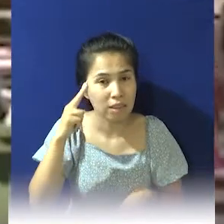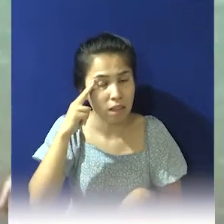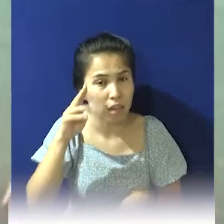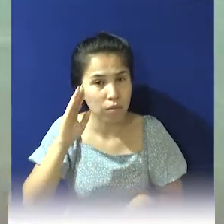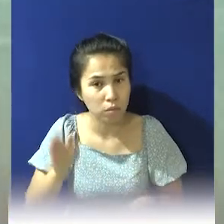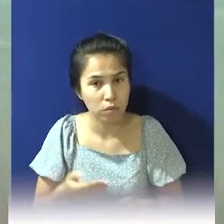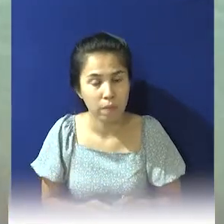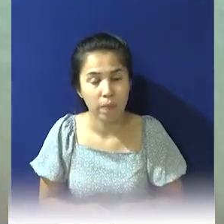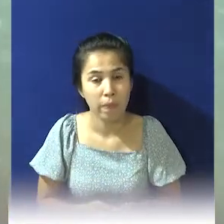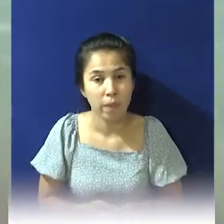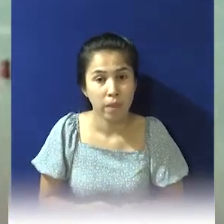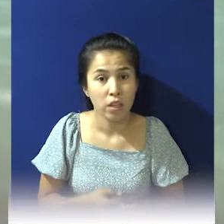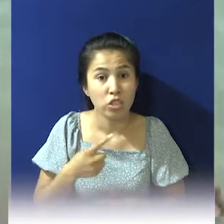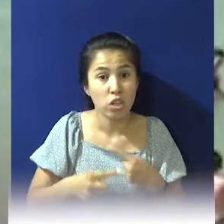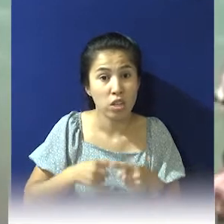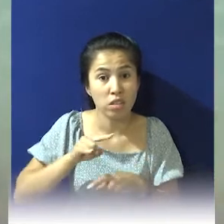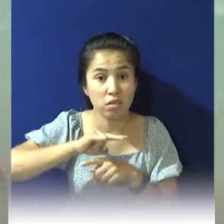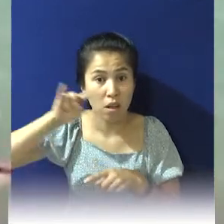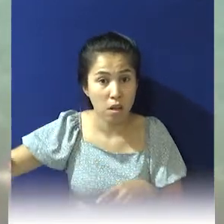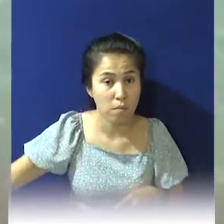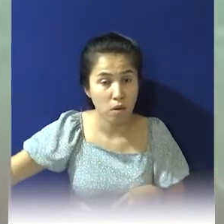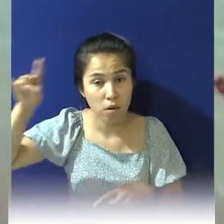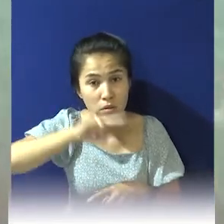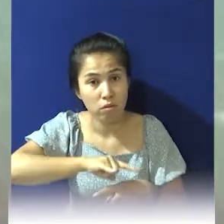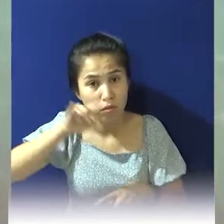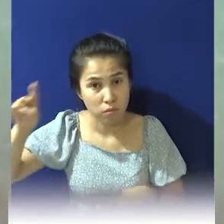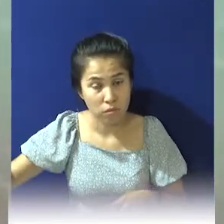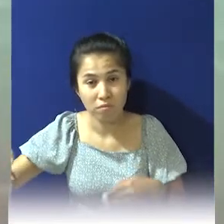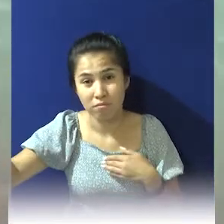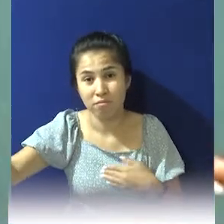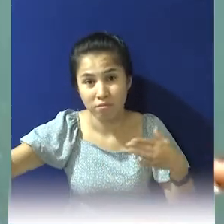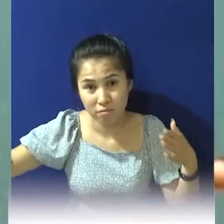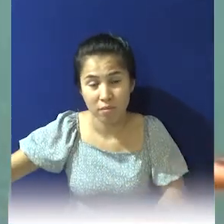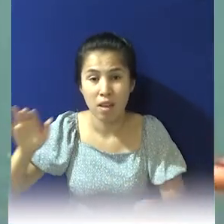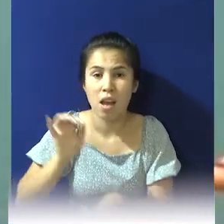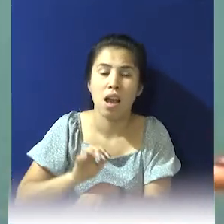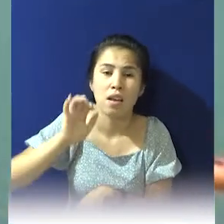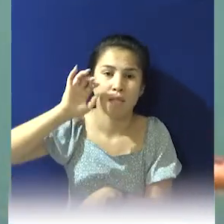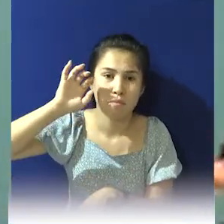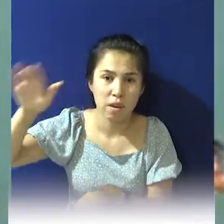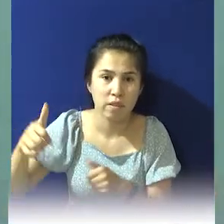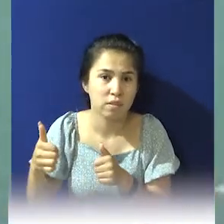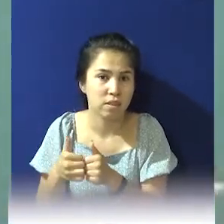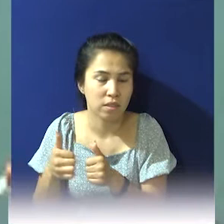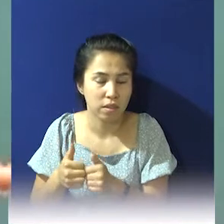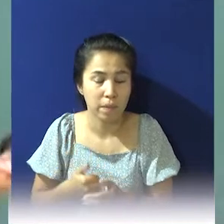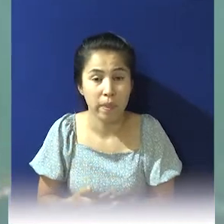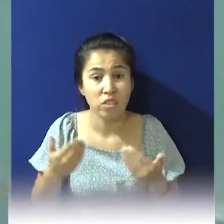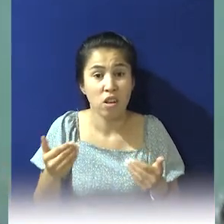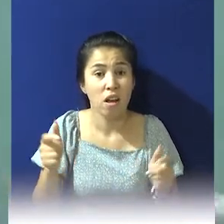Сейчас, в период карантина, само побережье не работает. Можно только купаться. Развивается туризм, а значит,